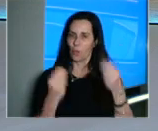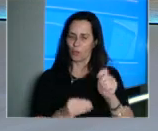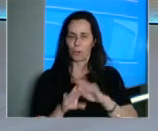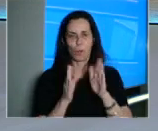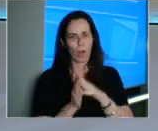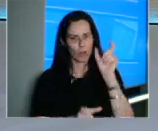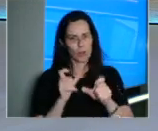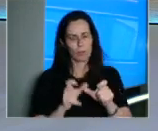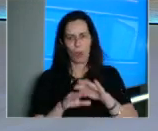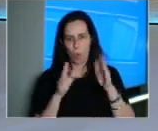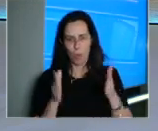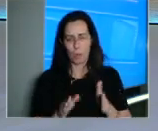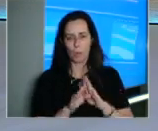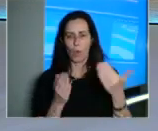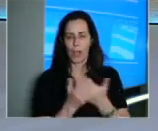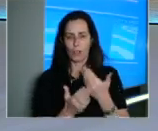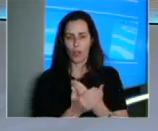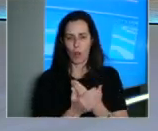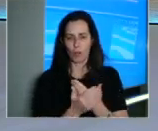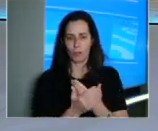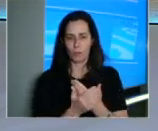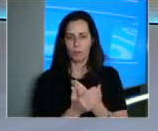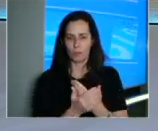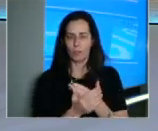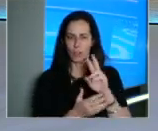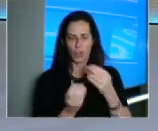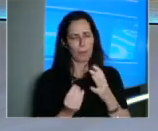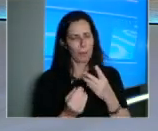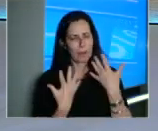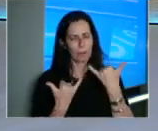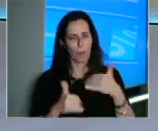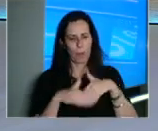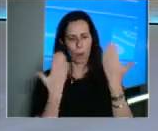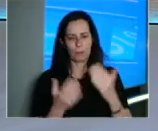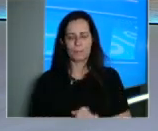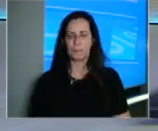שלנו באולפן, עם כל הכותרות והחדשות. תהיו איתנו, יש הרבה על מה לדבר הבוקר. בואו.